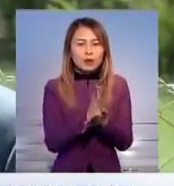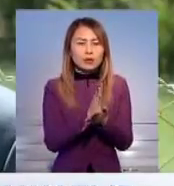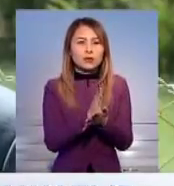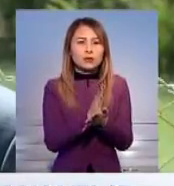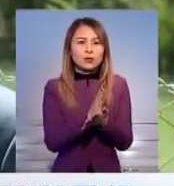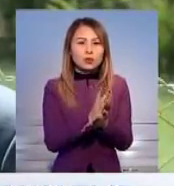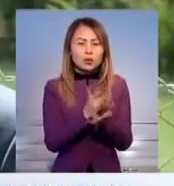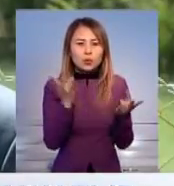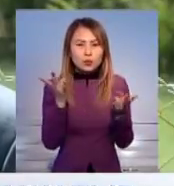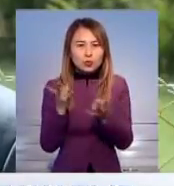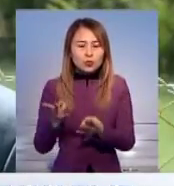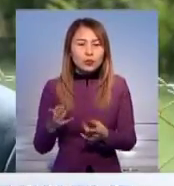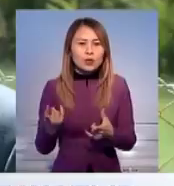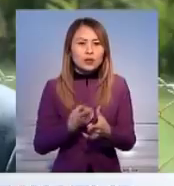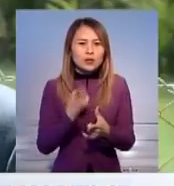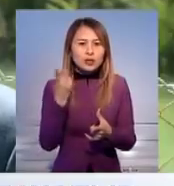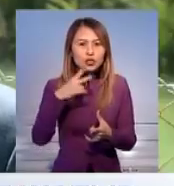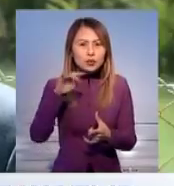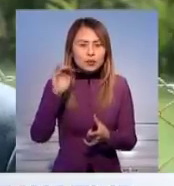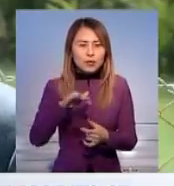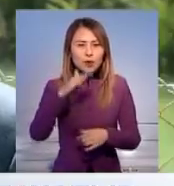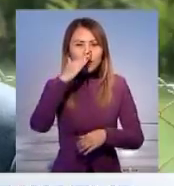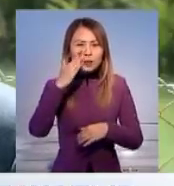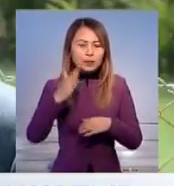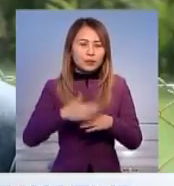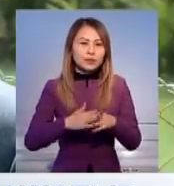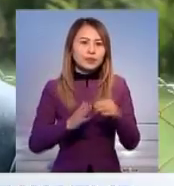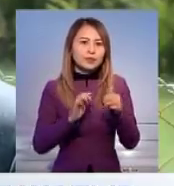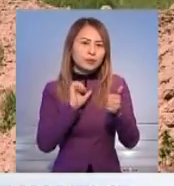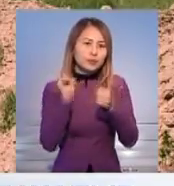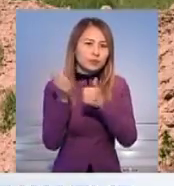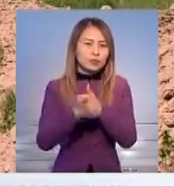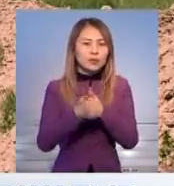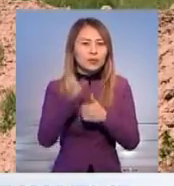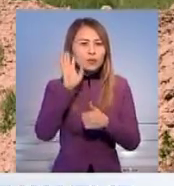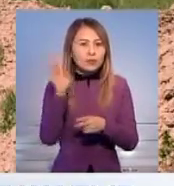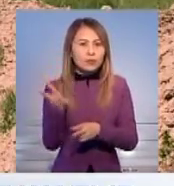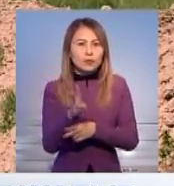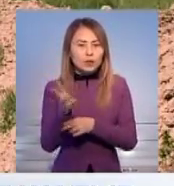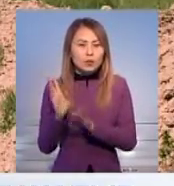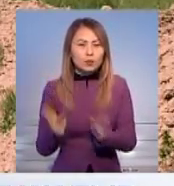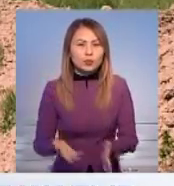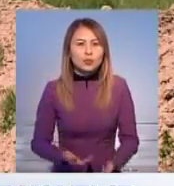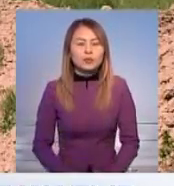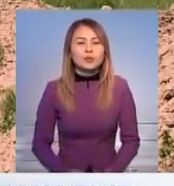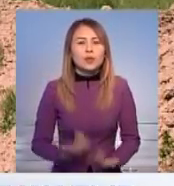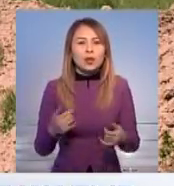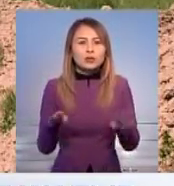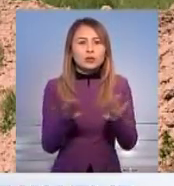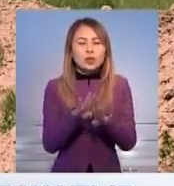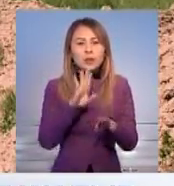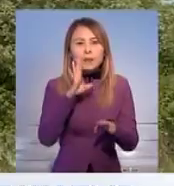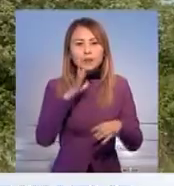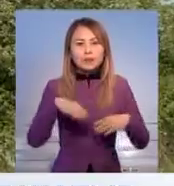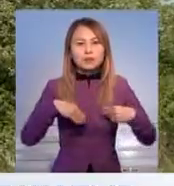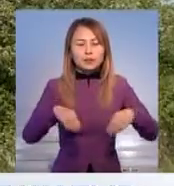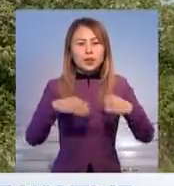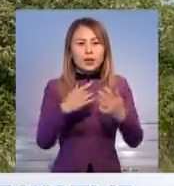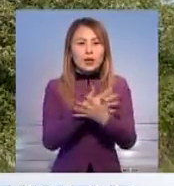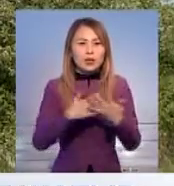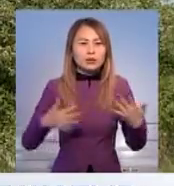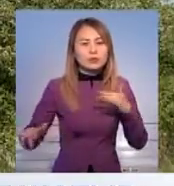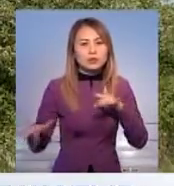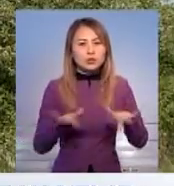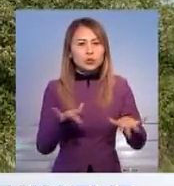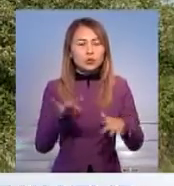ретке келтіретін болсақ, біз 20 мың гектар жерден асыл жерді суландыруға қол жеткізетін боламыз. Бұрын тек бидай егілген жергілікті